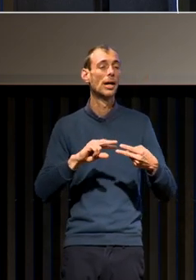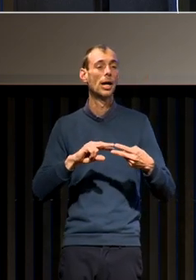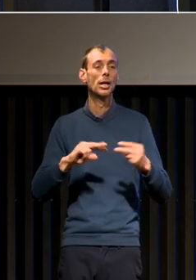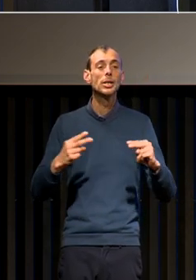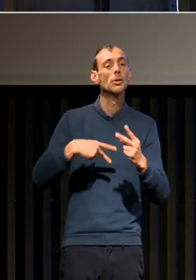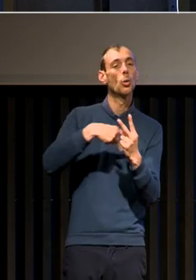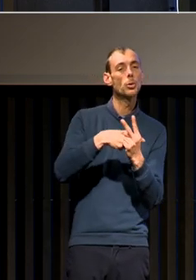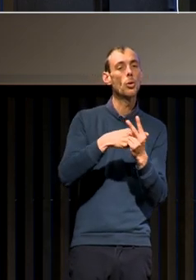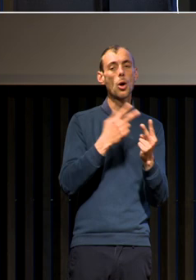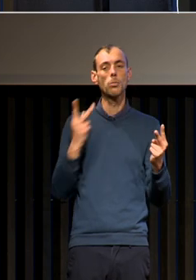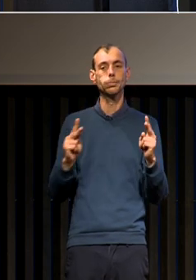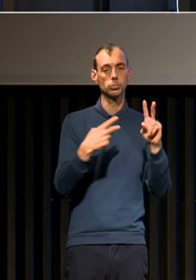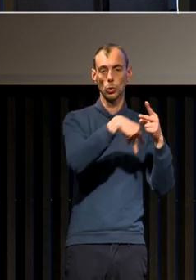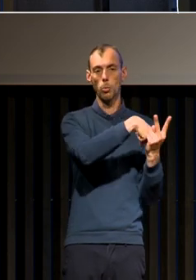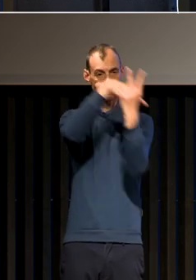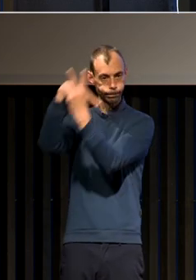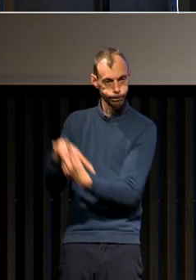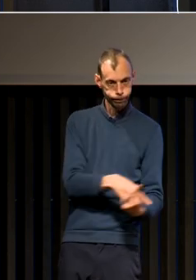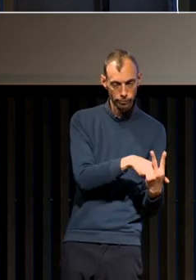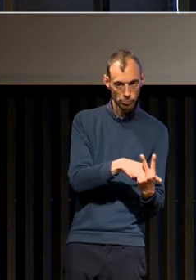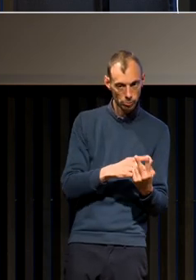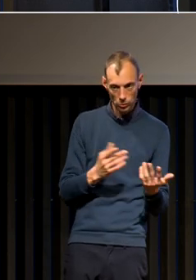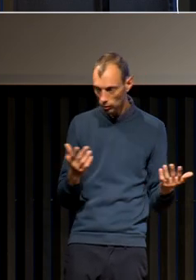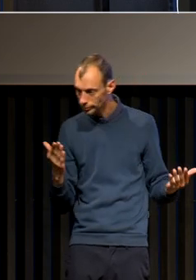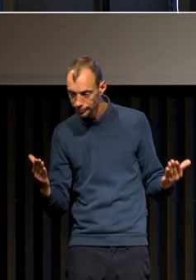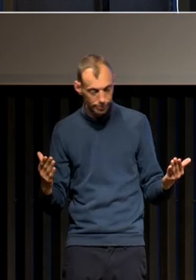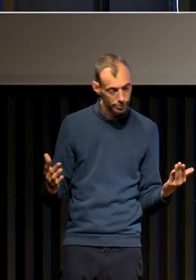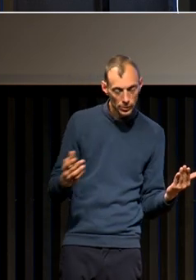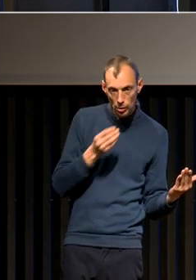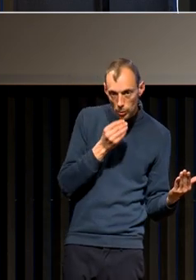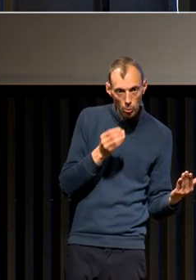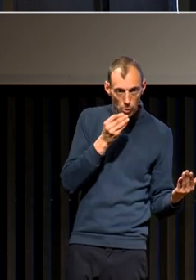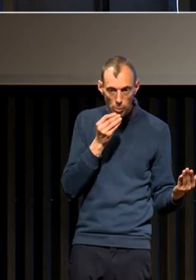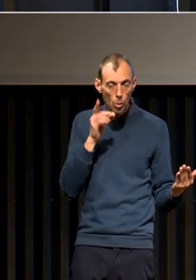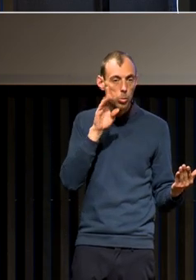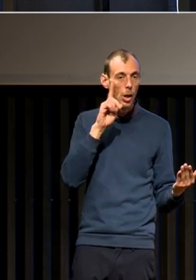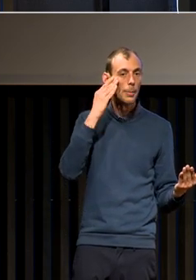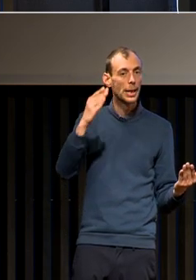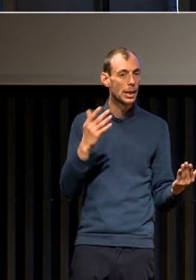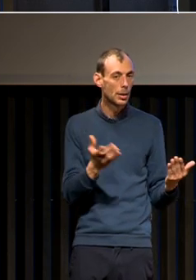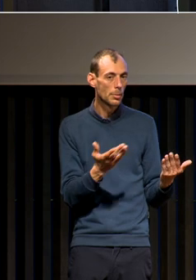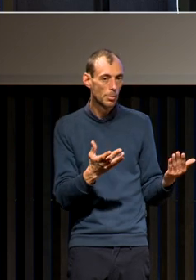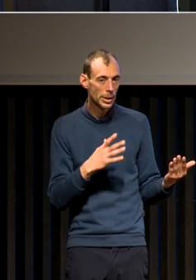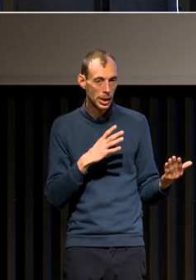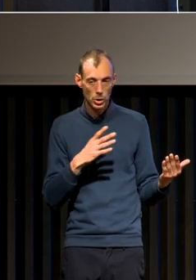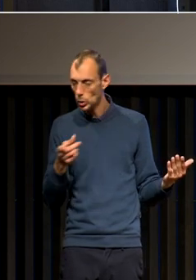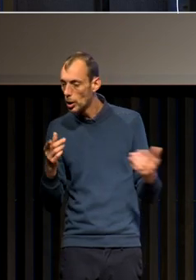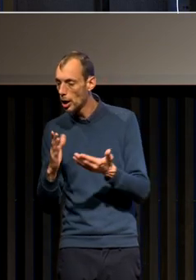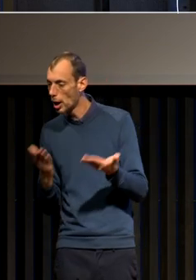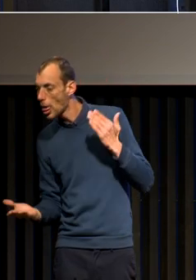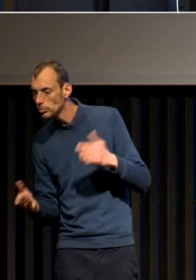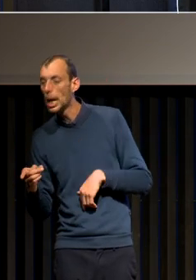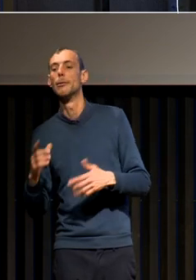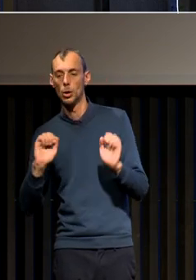peut être porteur tous d'une anomalie chromosomique équilibrée qui se transmet chez l'enfant forcément de façon déséquilibrée. Et là,